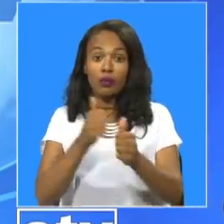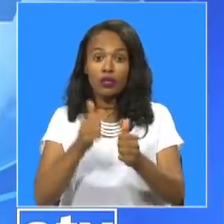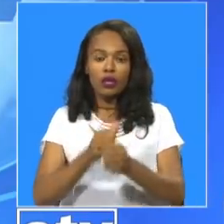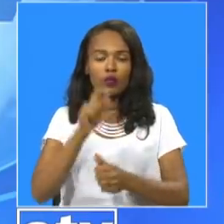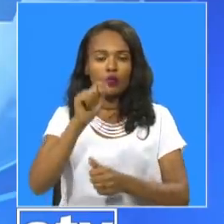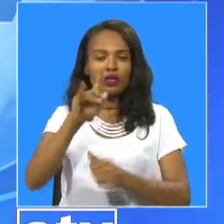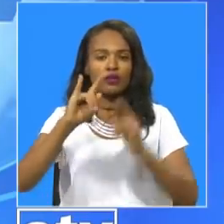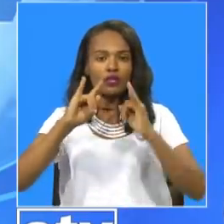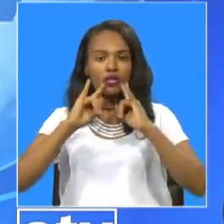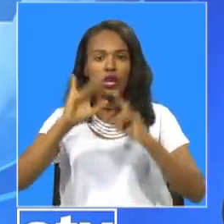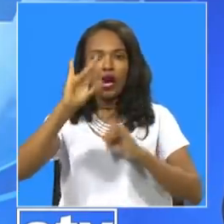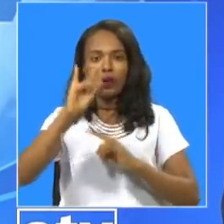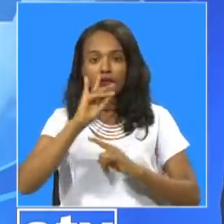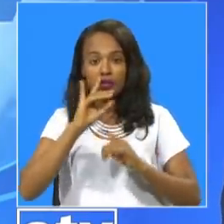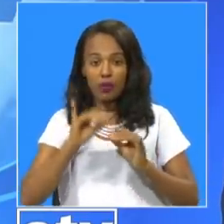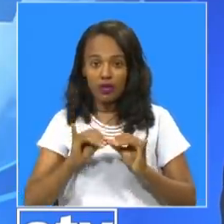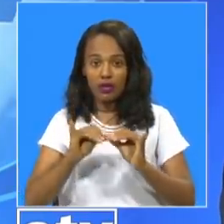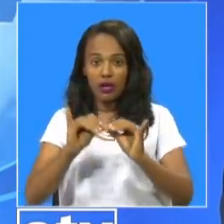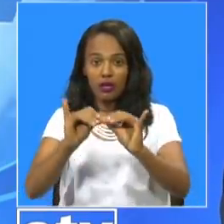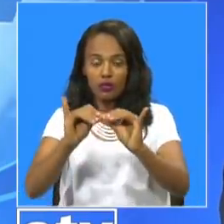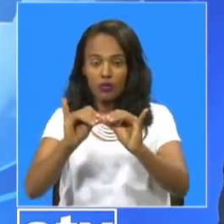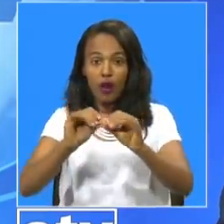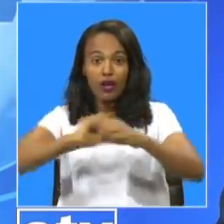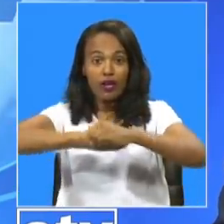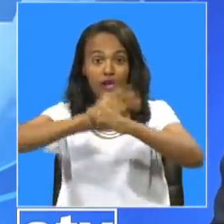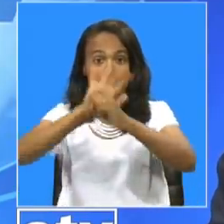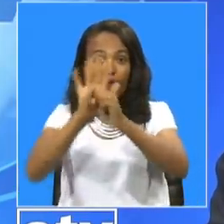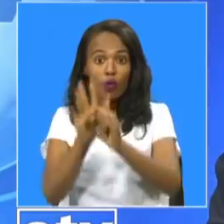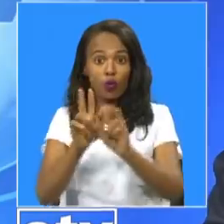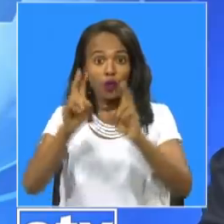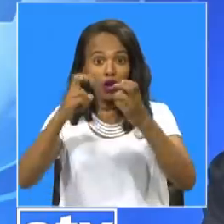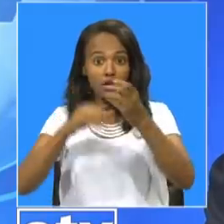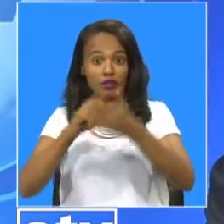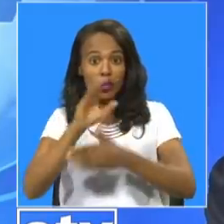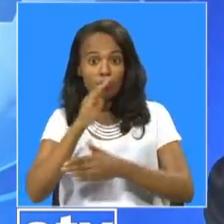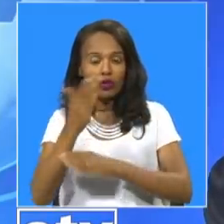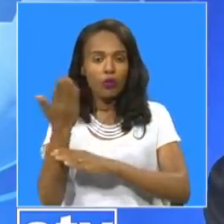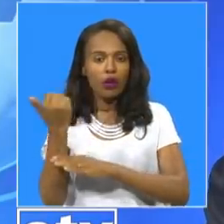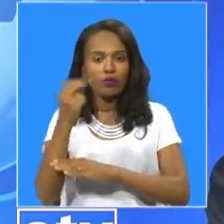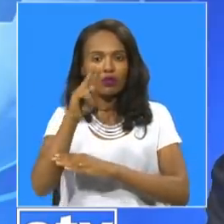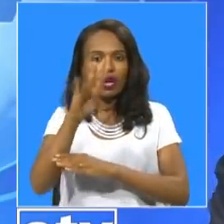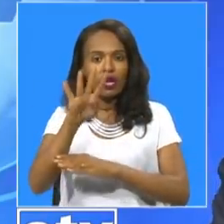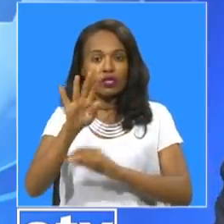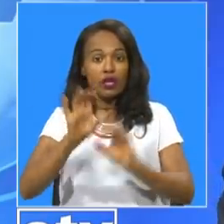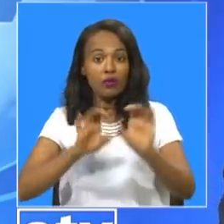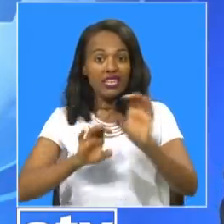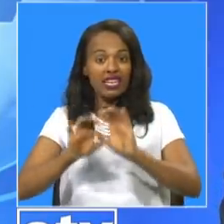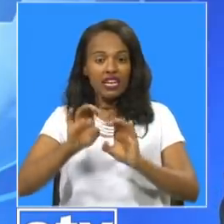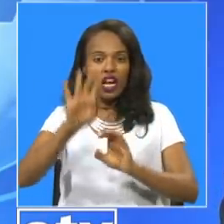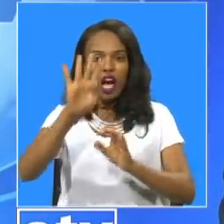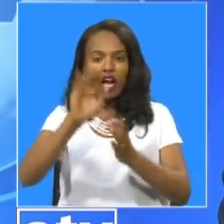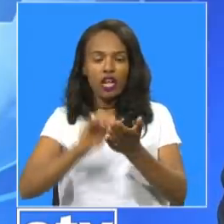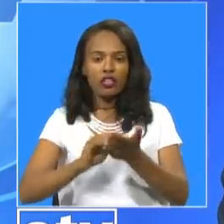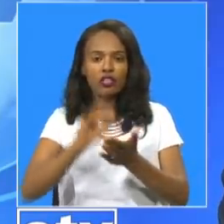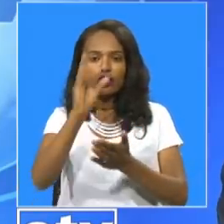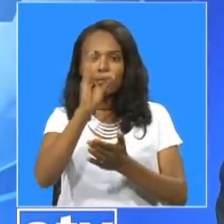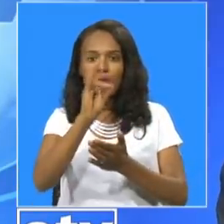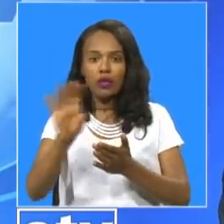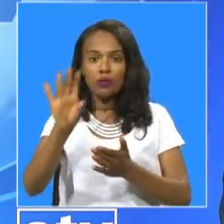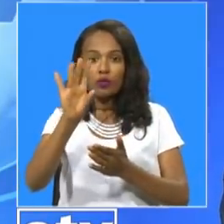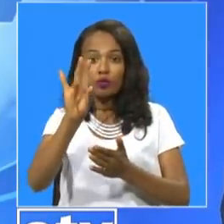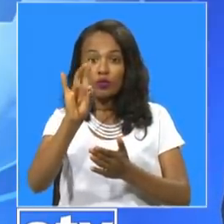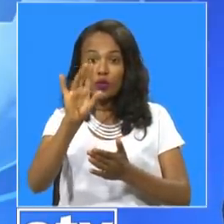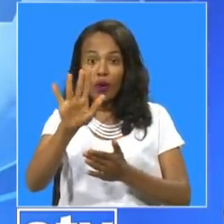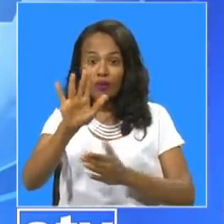የምትከታተሉት ኢቲቪ ዜና 57 ቀጥሏል። ከኮሮና ርዕሰ ጉዳይ ሳንወጣ ባለፉት 24 ሰዓታት ውስጥ በተደረገ